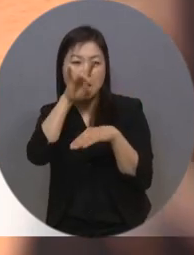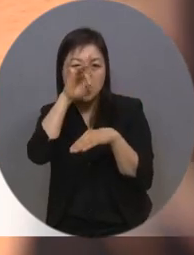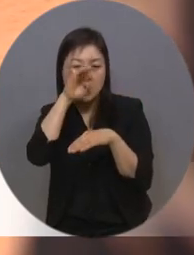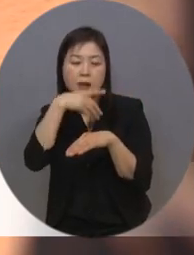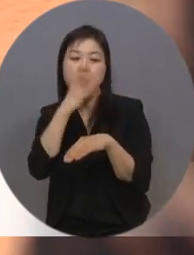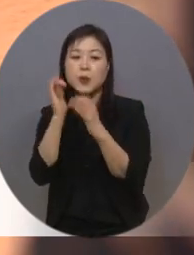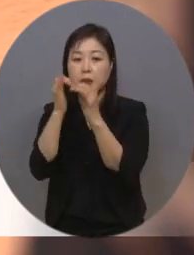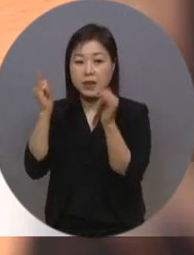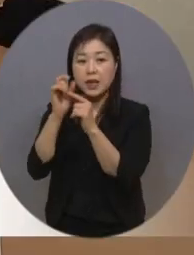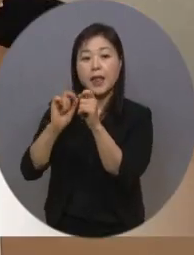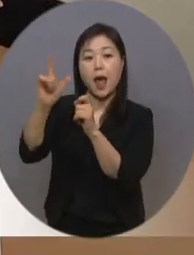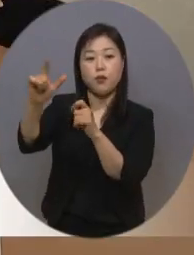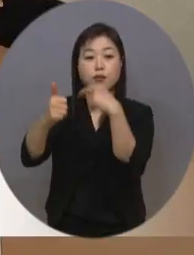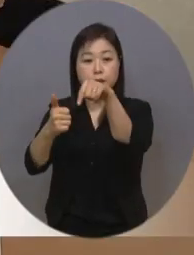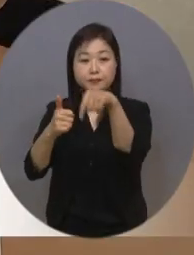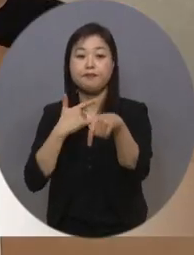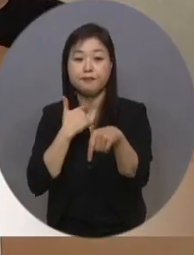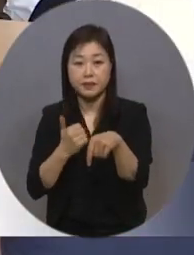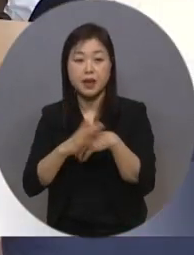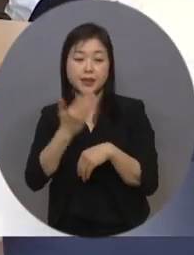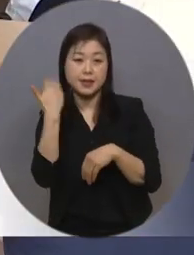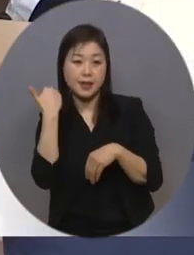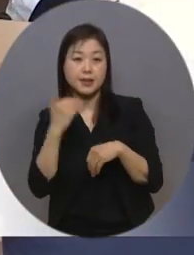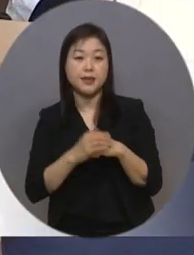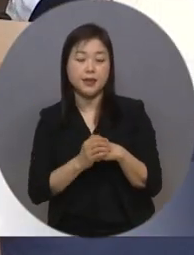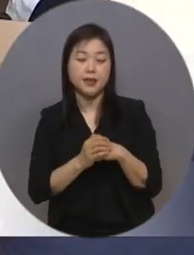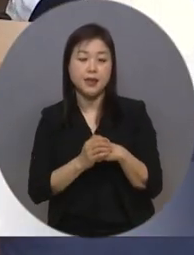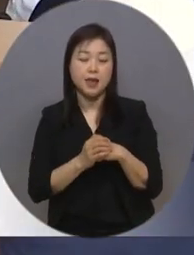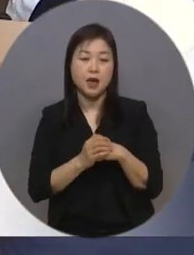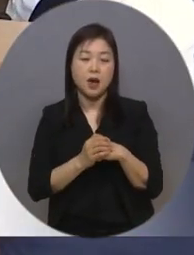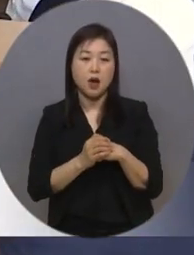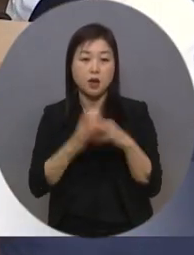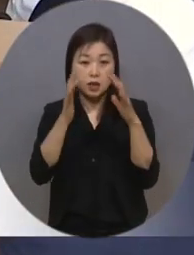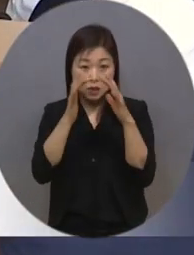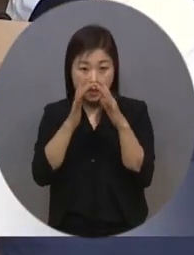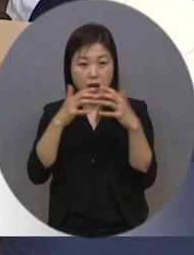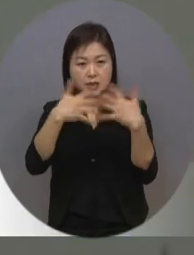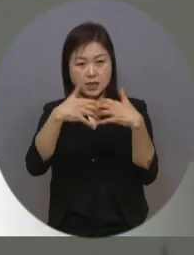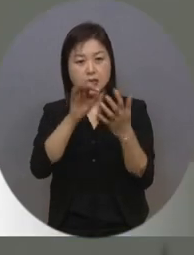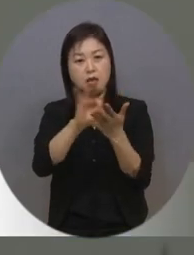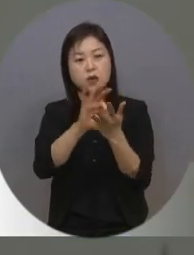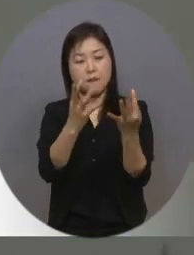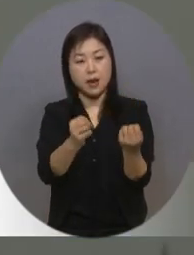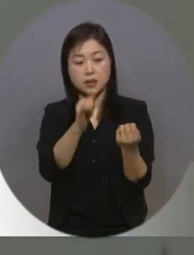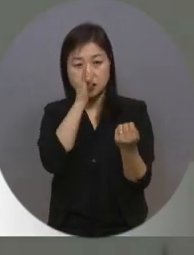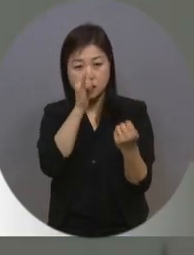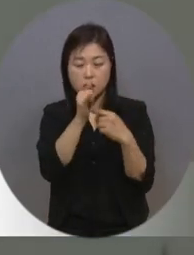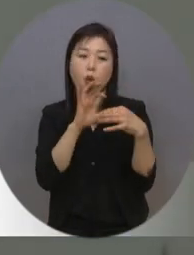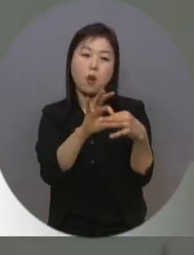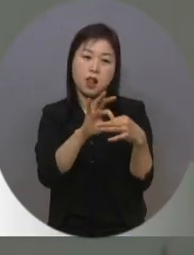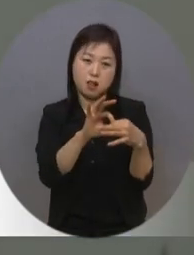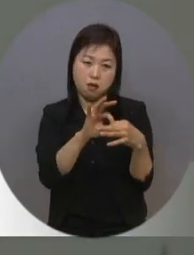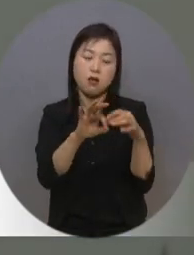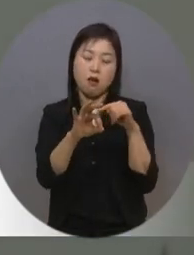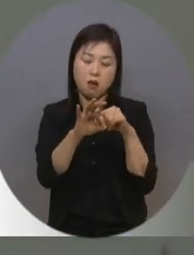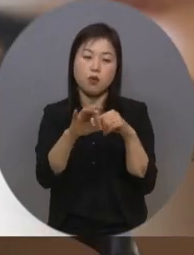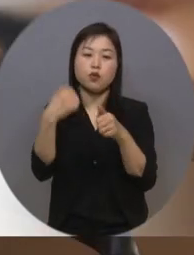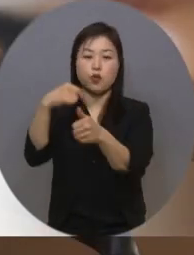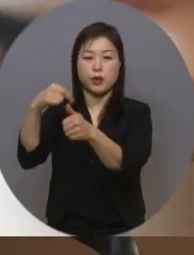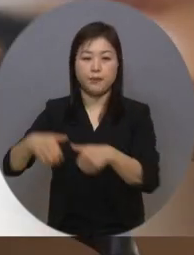어르신들을 대상으로 진행됐는데 최근 디지털 기기 활용이 늘어나면서 관련 교육이 필요하다는 의견이